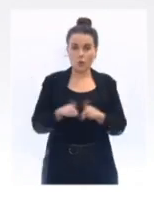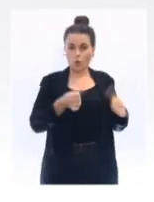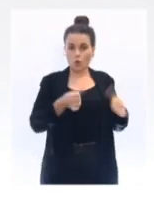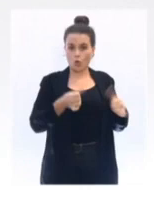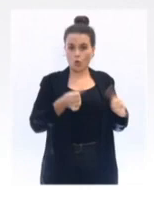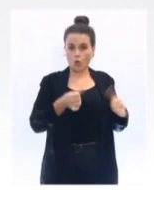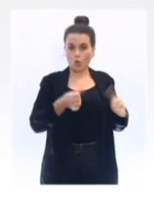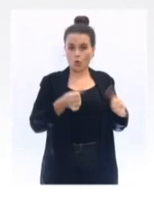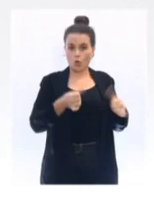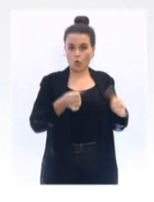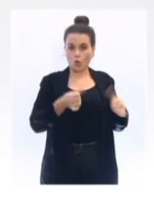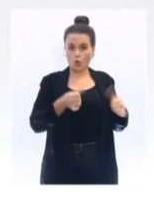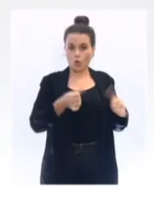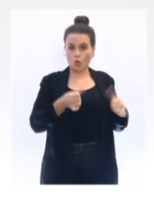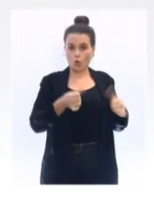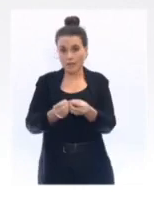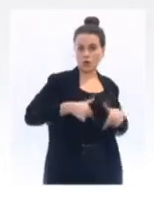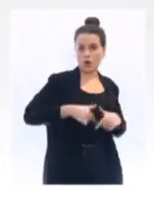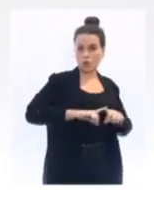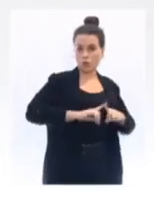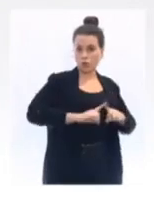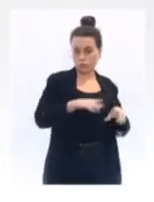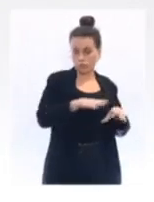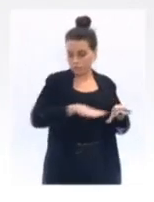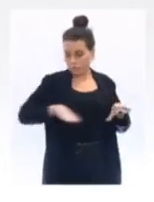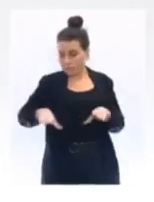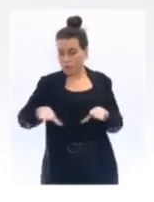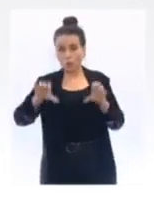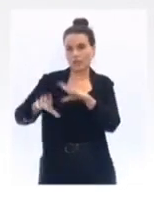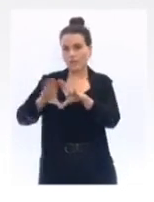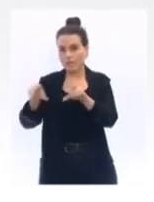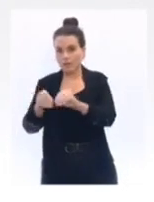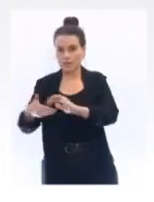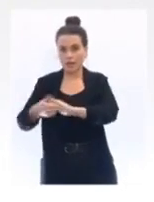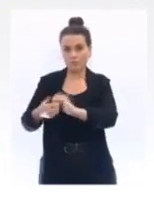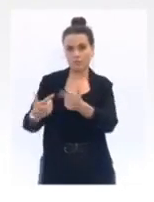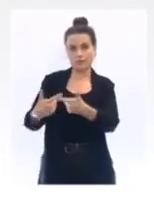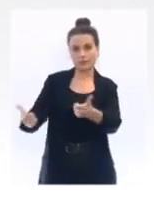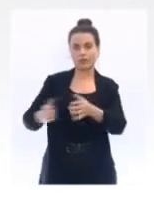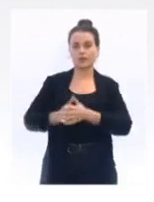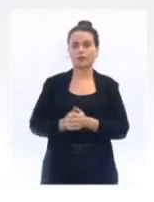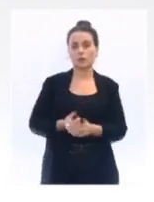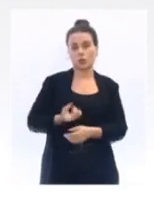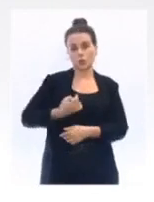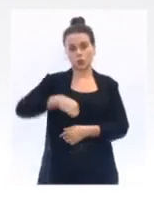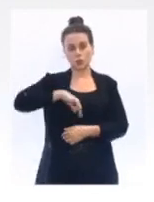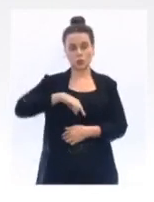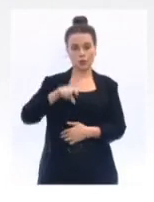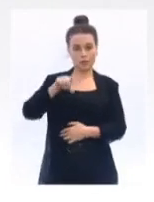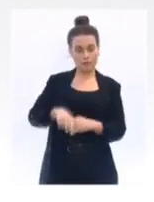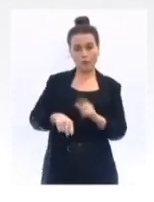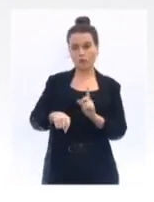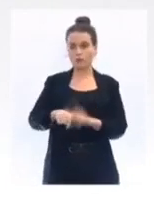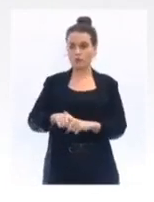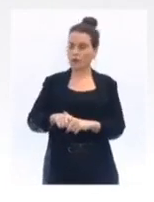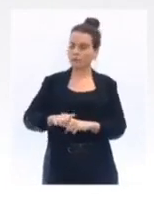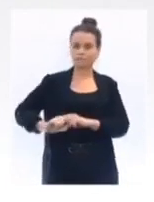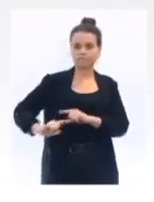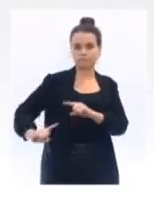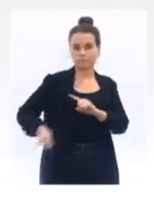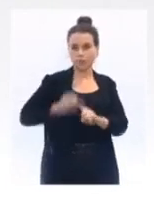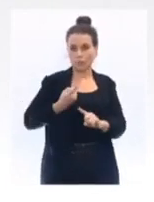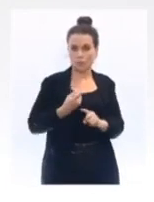absolument fondamental, de maintenir ouverte notre école tant que nous le pourrons. Il y va de l'avenir de l'éducation, de l'avenir de notre jeunesse